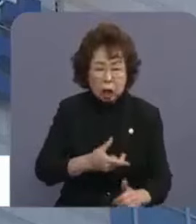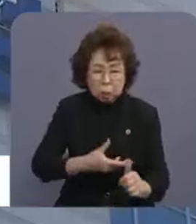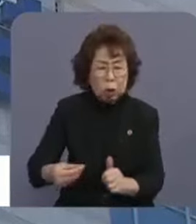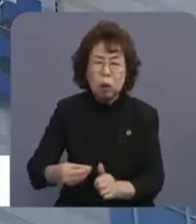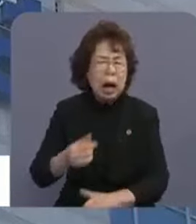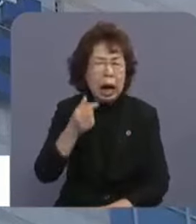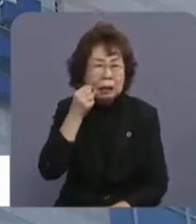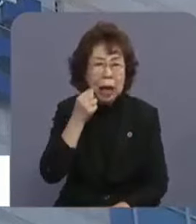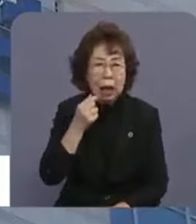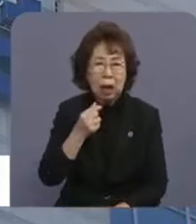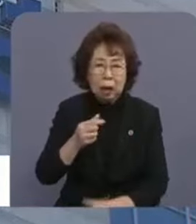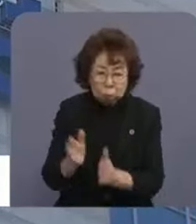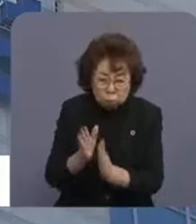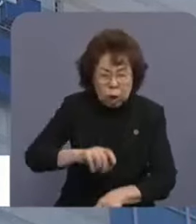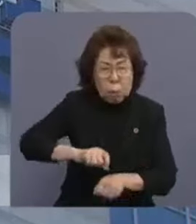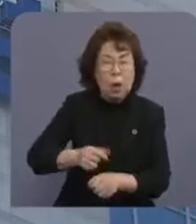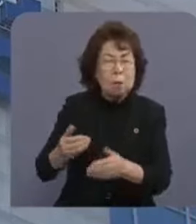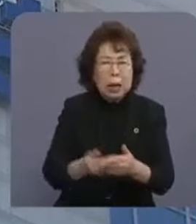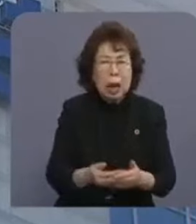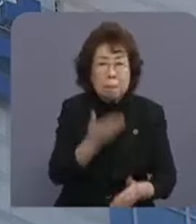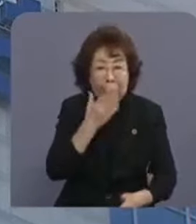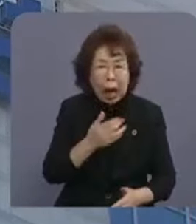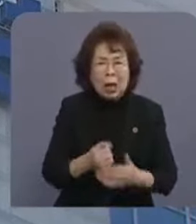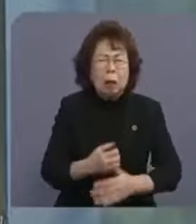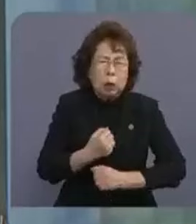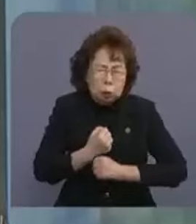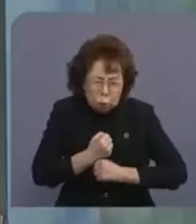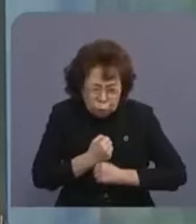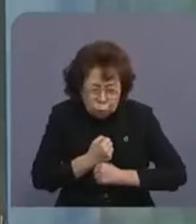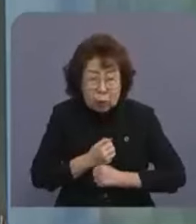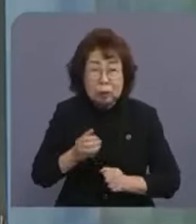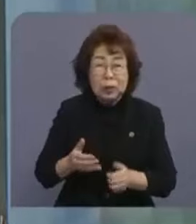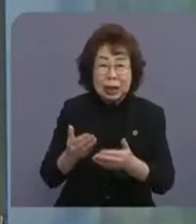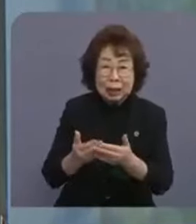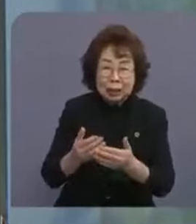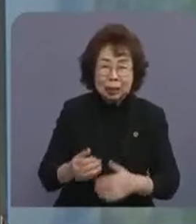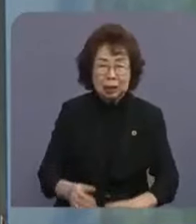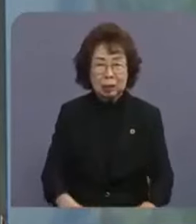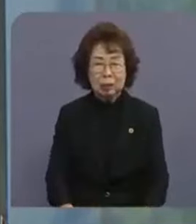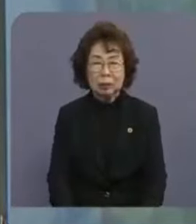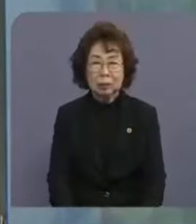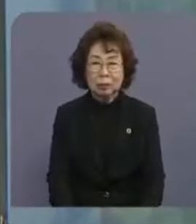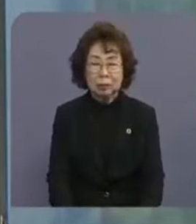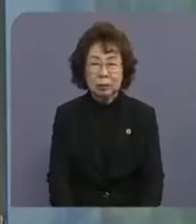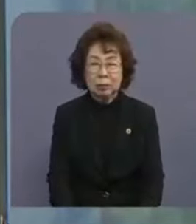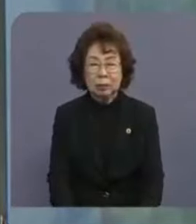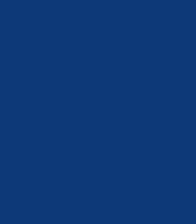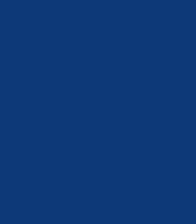빌려주는 순간부터 처벌받을 수 있다며 주의를 당부했습니다. KBS 뉴스 김아른입니다.